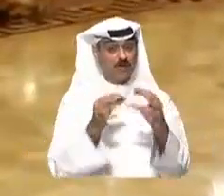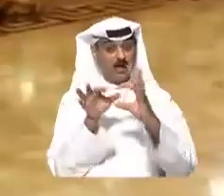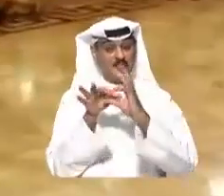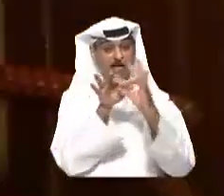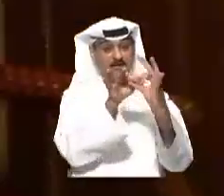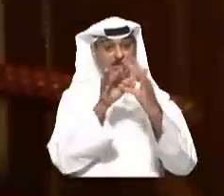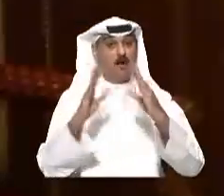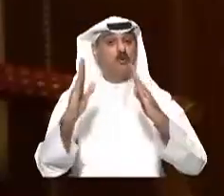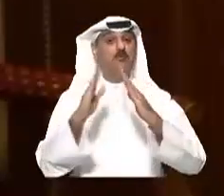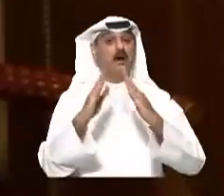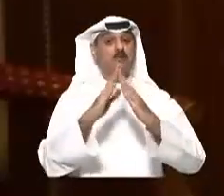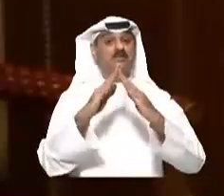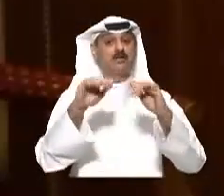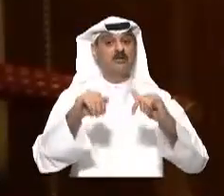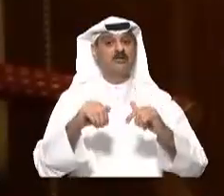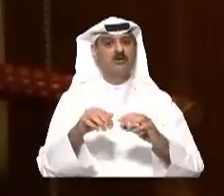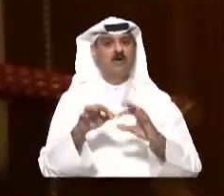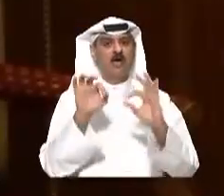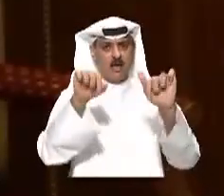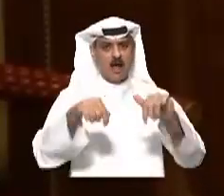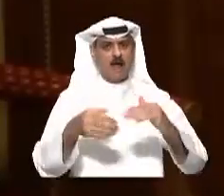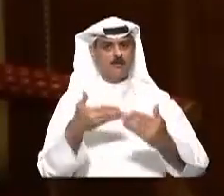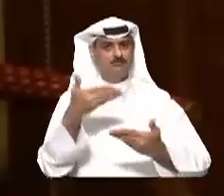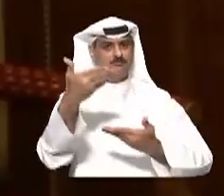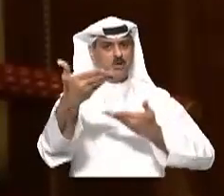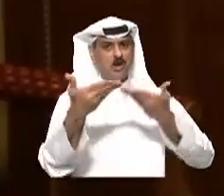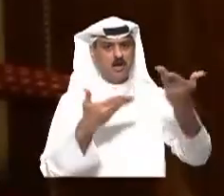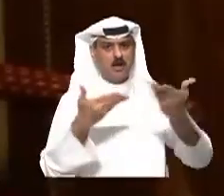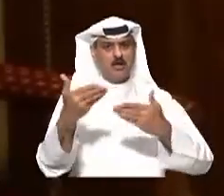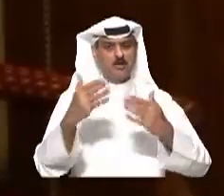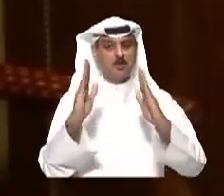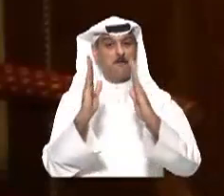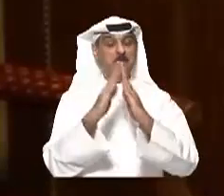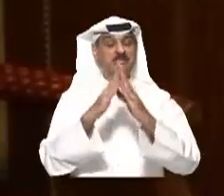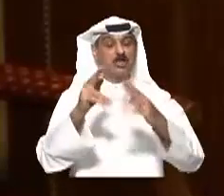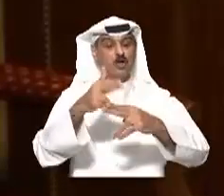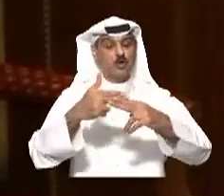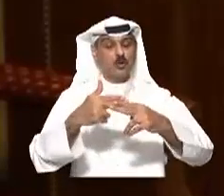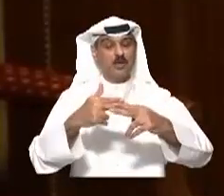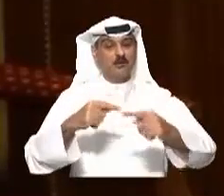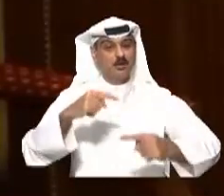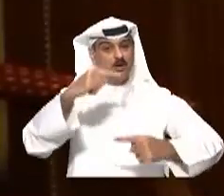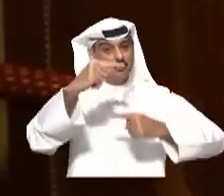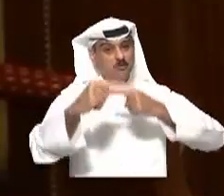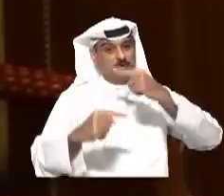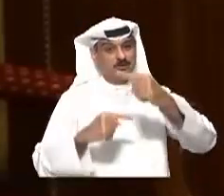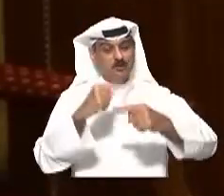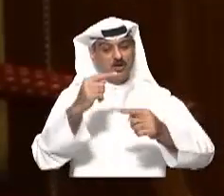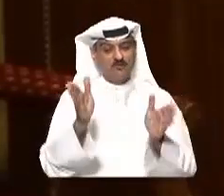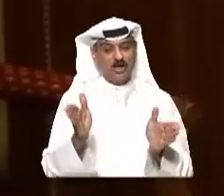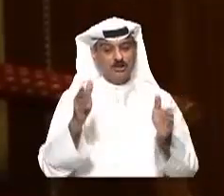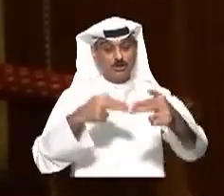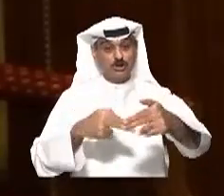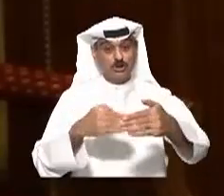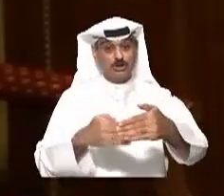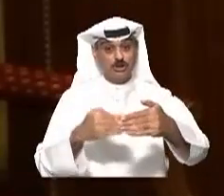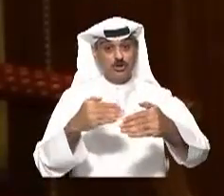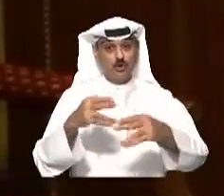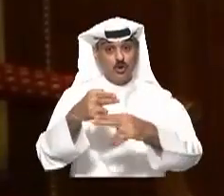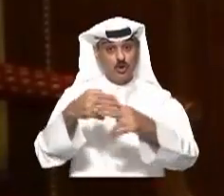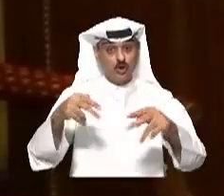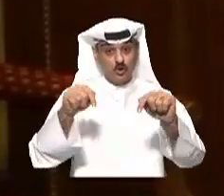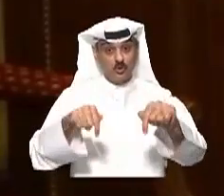المصرية. في إطار العلاقات الراسخة بين مصر والكويت، يواصل الصندوق الكويتي للتنمية الاقتصادية